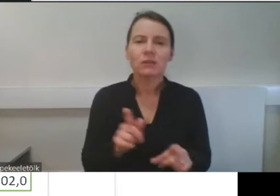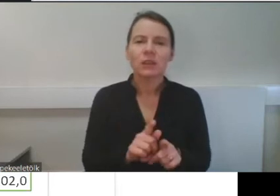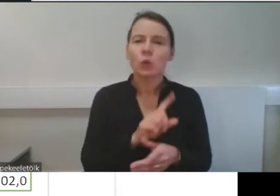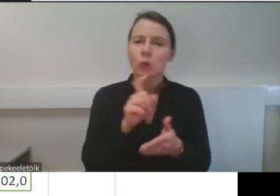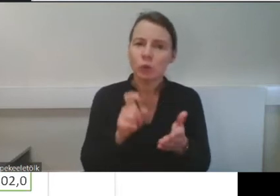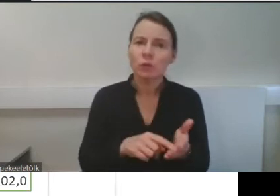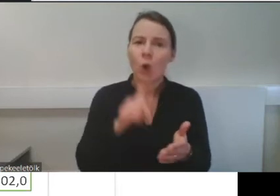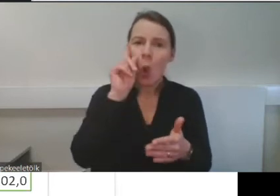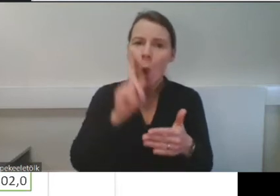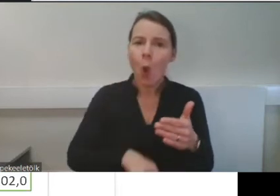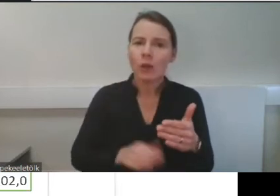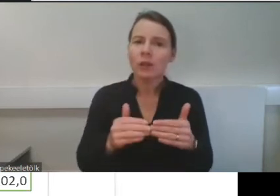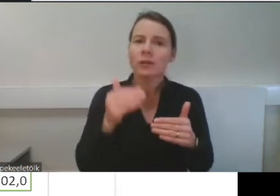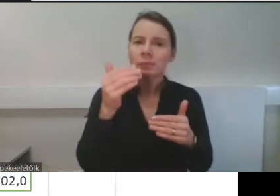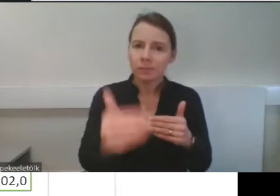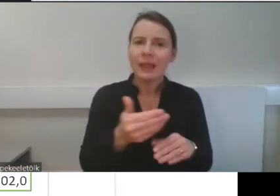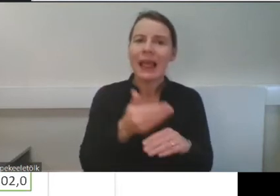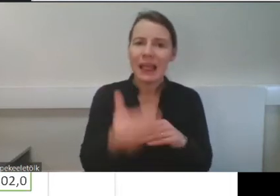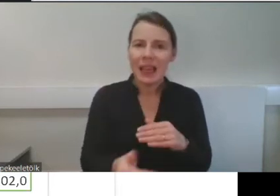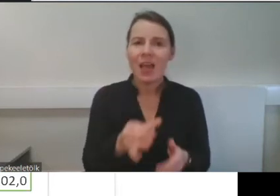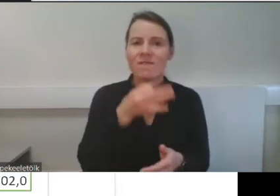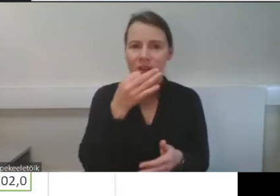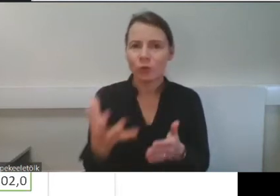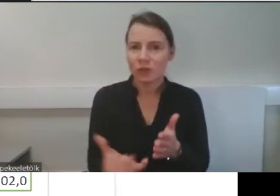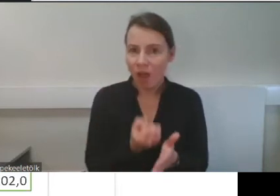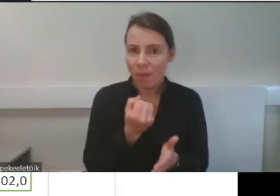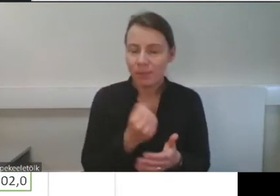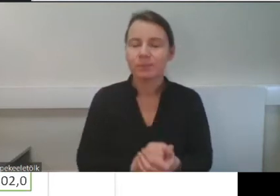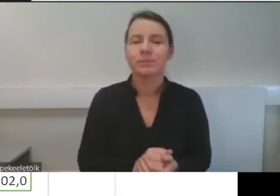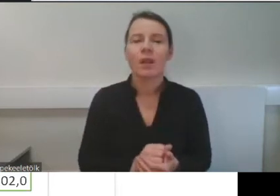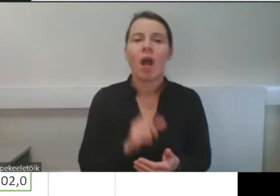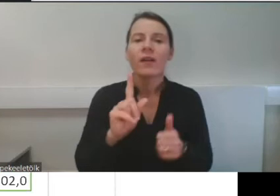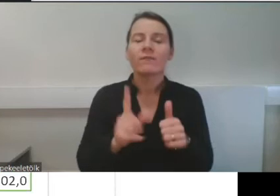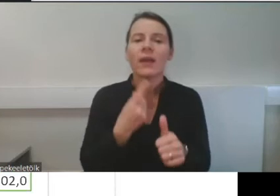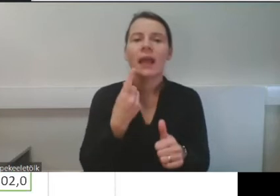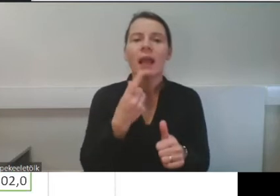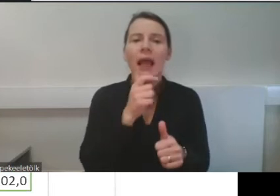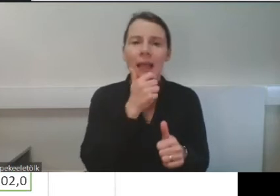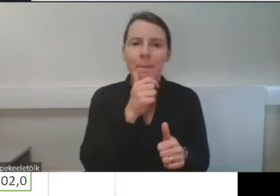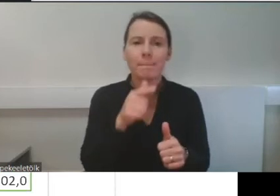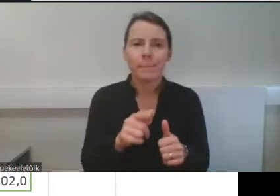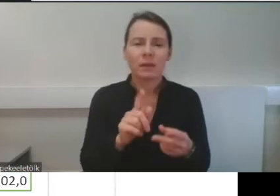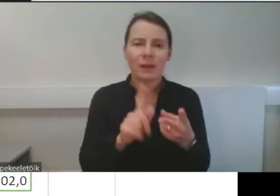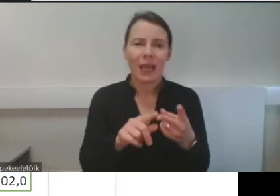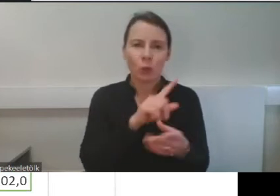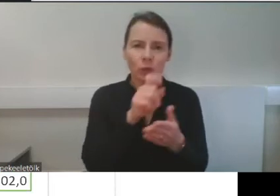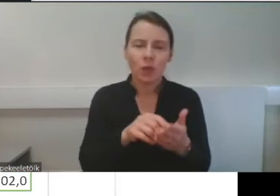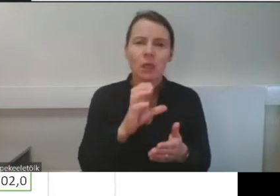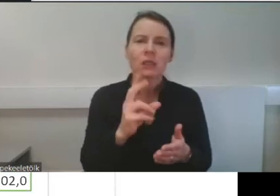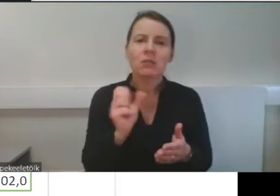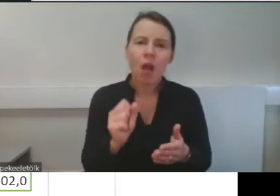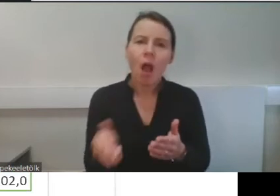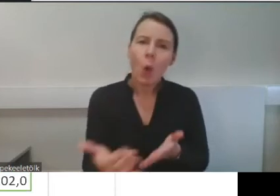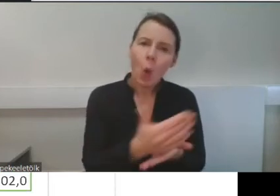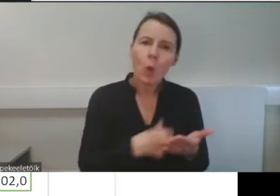Ja tegelikult siin ma lõpetakski, et see Staari teemal ma hetkel siis andsin ainult sellise